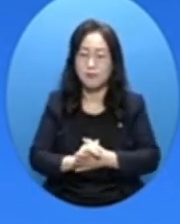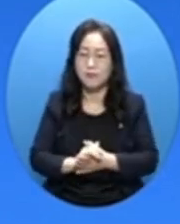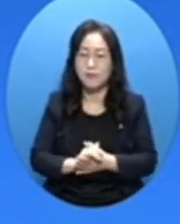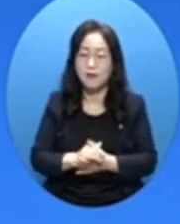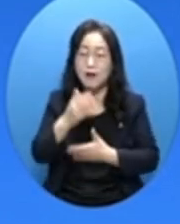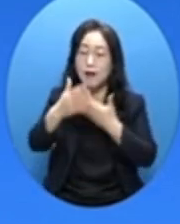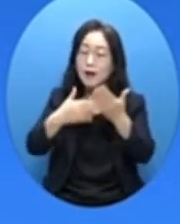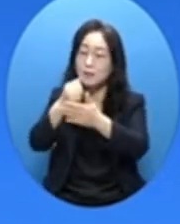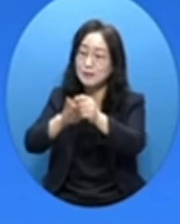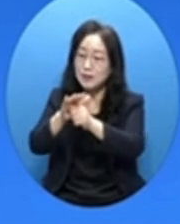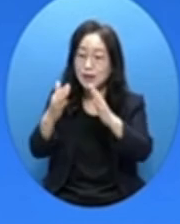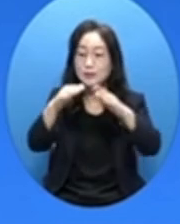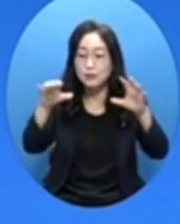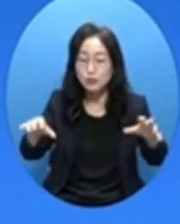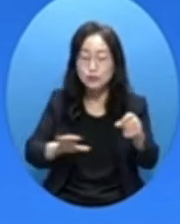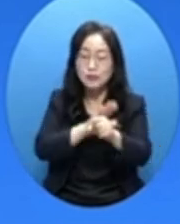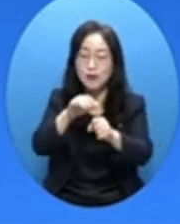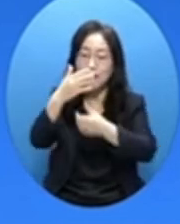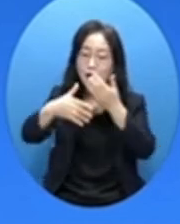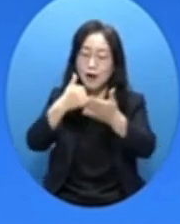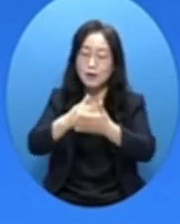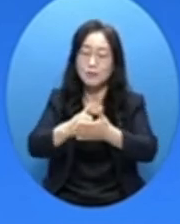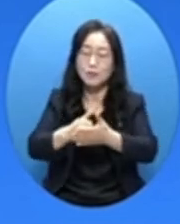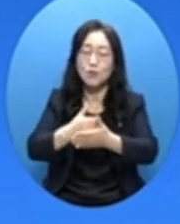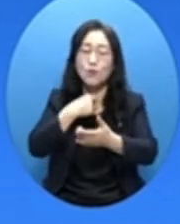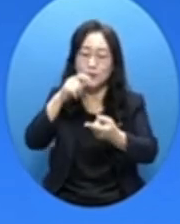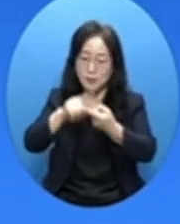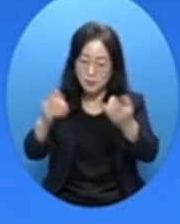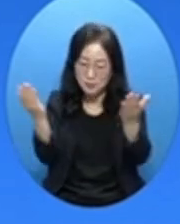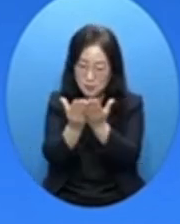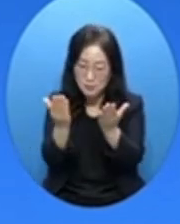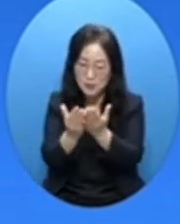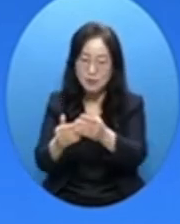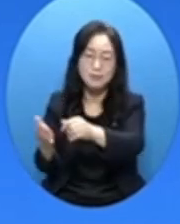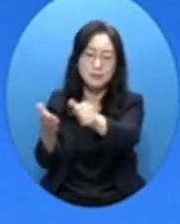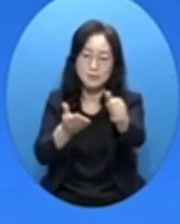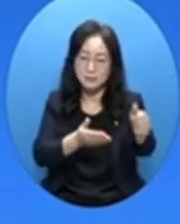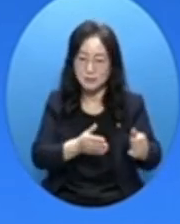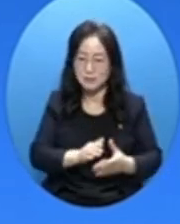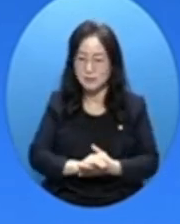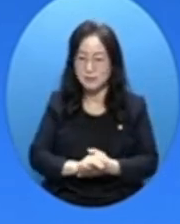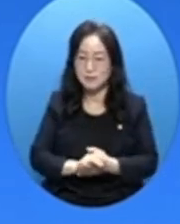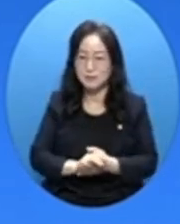하나님을 사랑하고 이웃을 사랑하며 하나님의 귀한 뜻을 이어나가는 우리 모두가 되어야 할 것입니다.